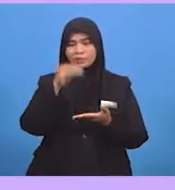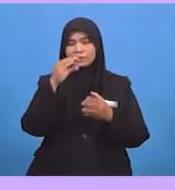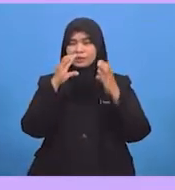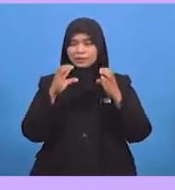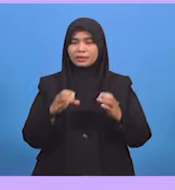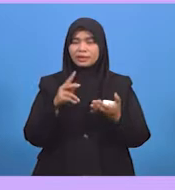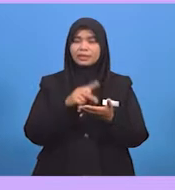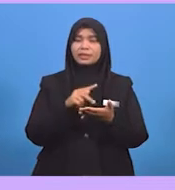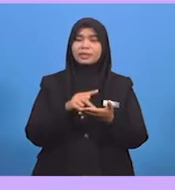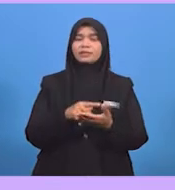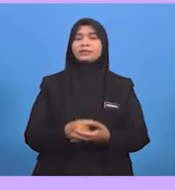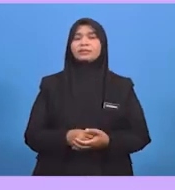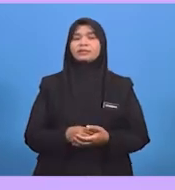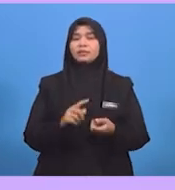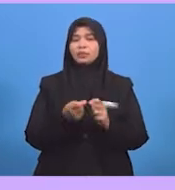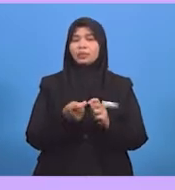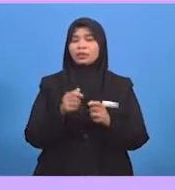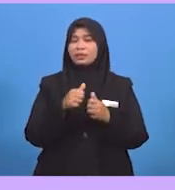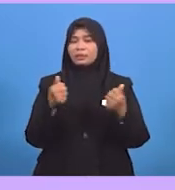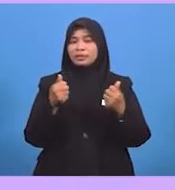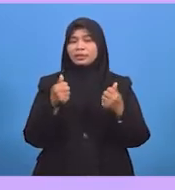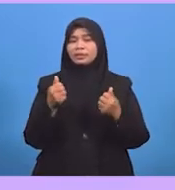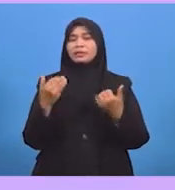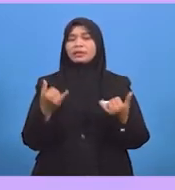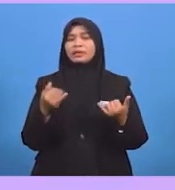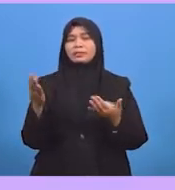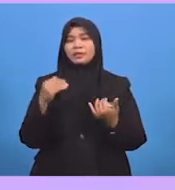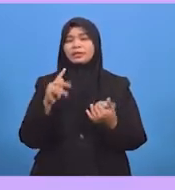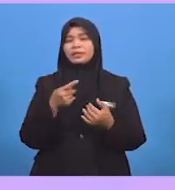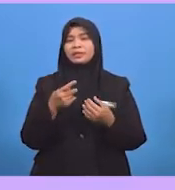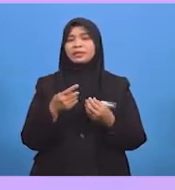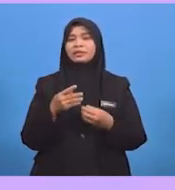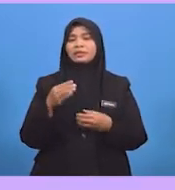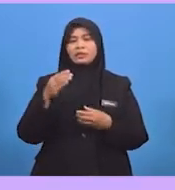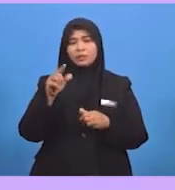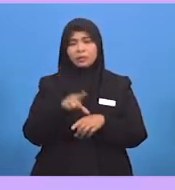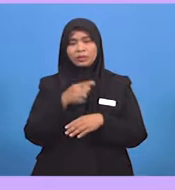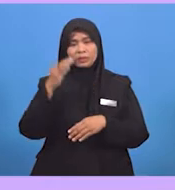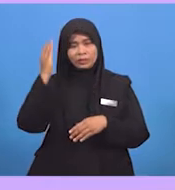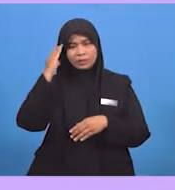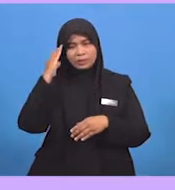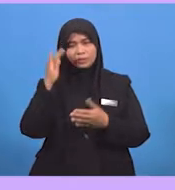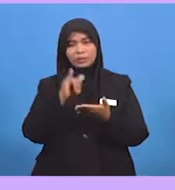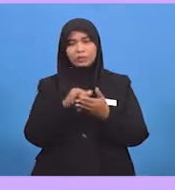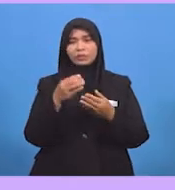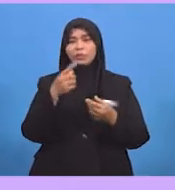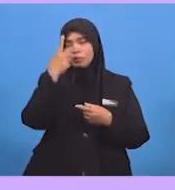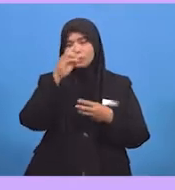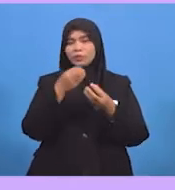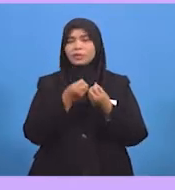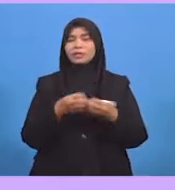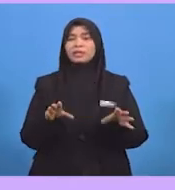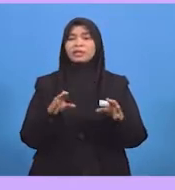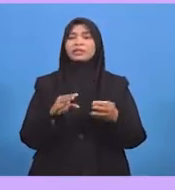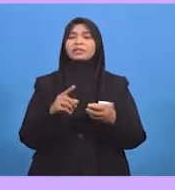cara pengiraan kadar pertukaran asing. Sekarang marilah kita gunakan pengetahuan itu untuk menyelesaikan